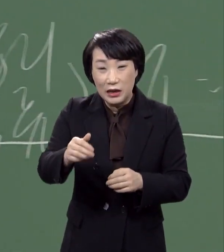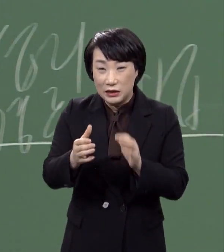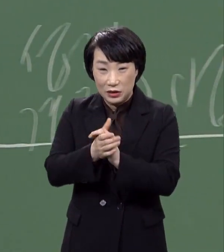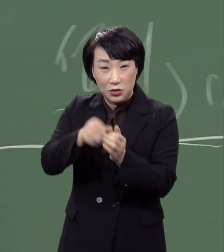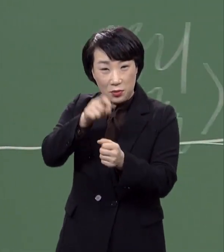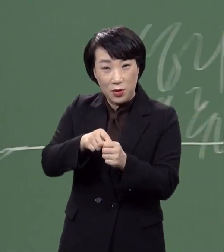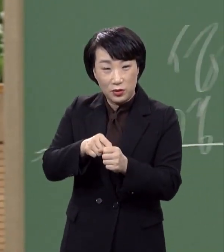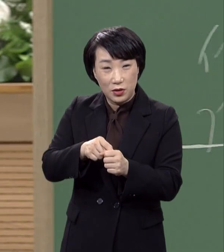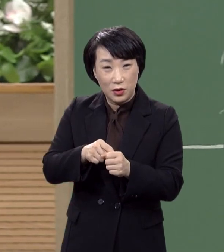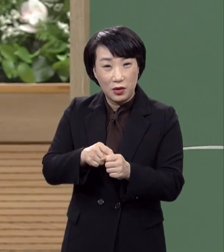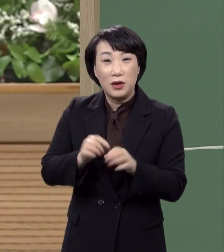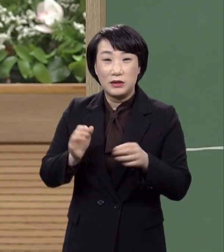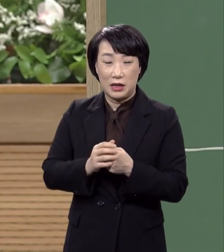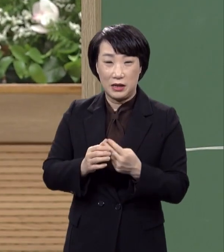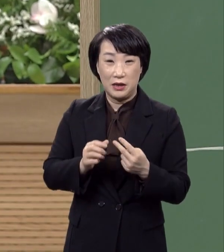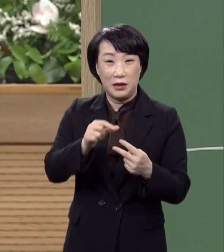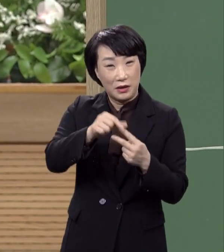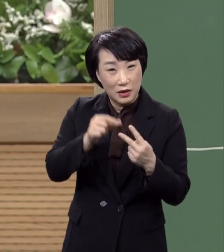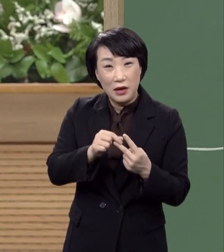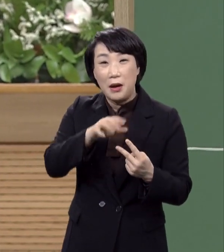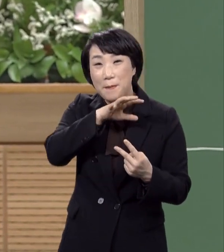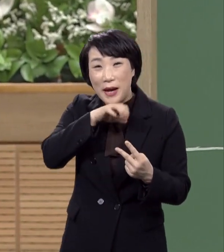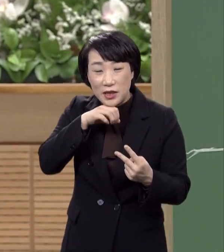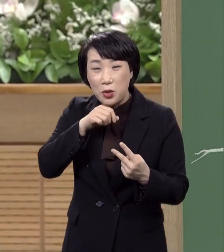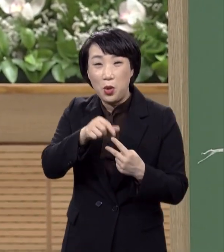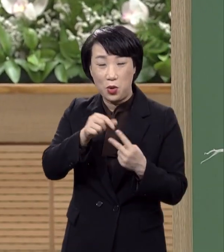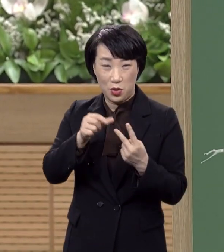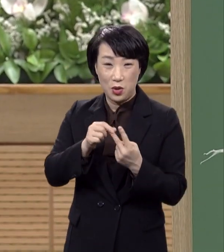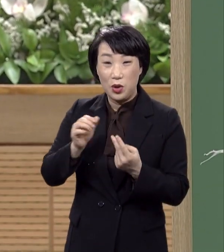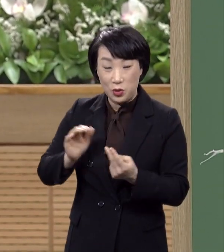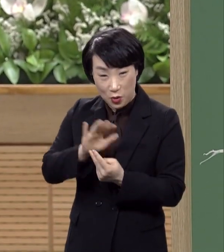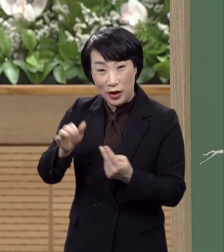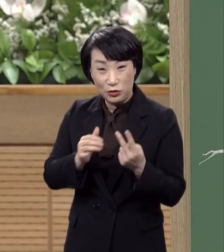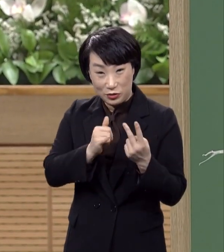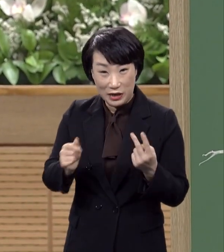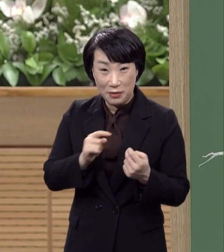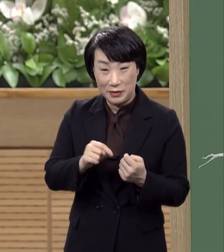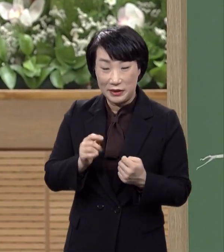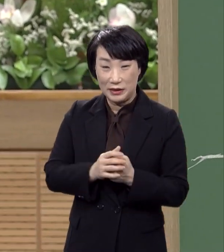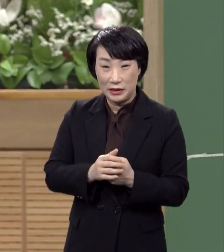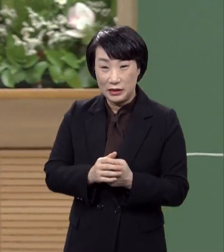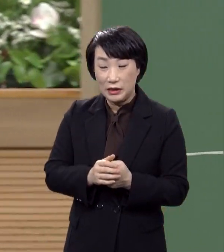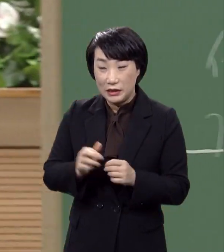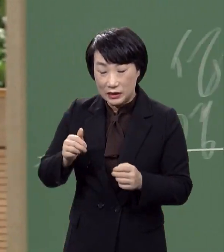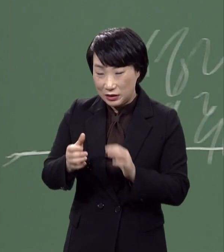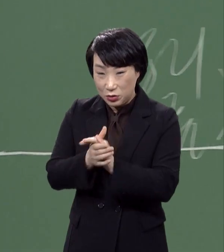기도로 들어가다가 베드로 요한이 안진뱅이를 만났습니다.